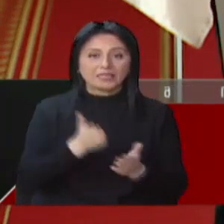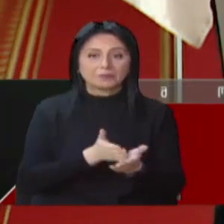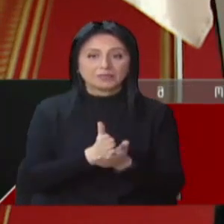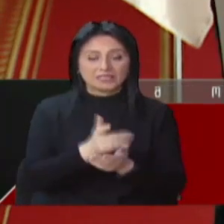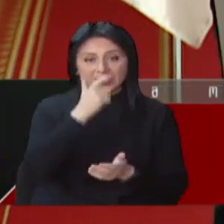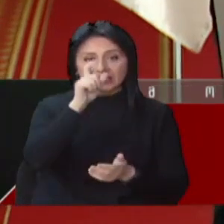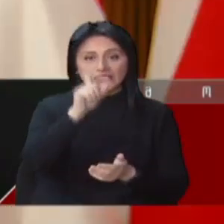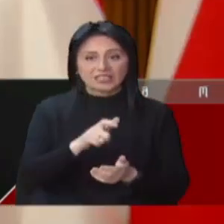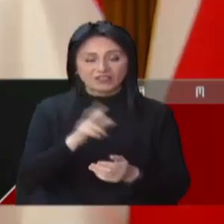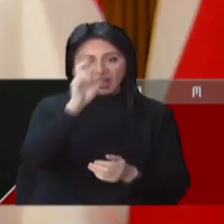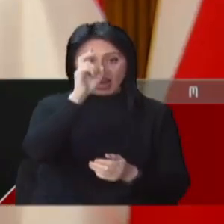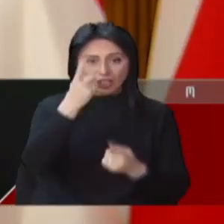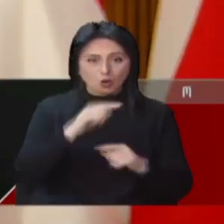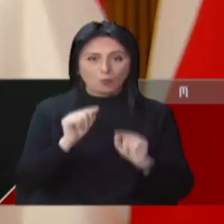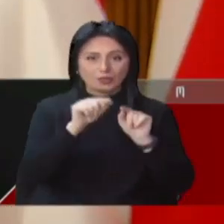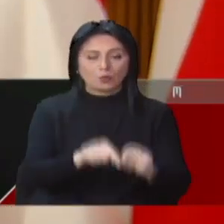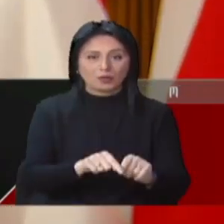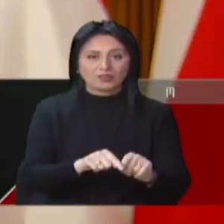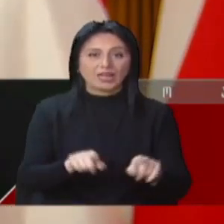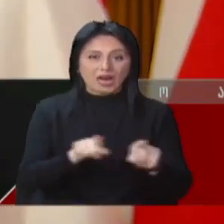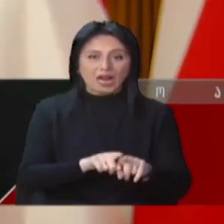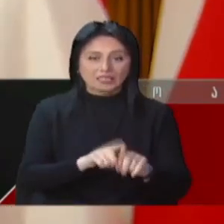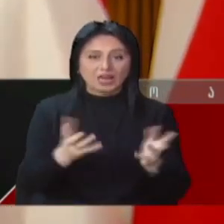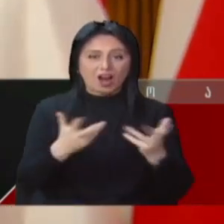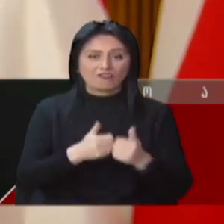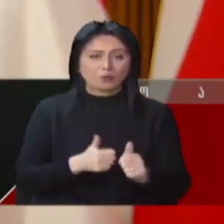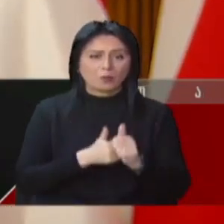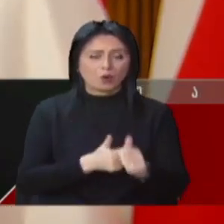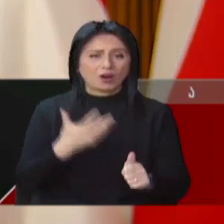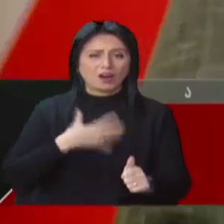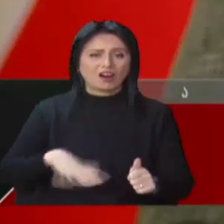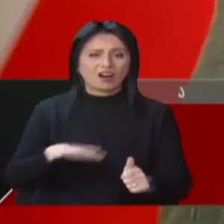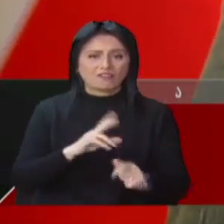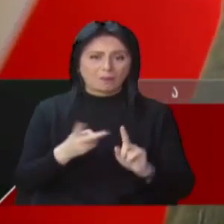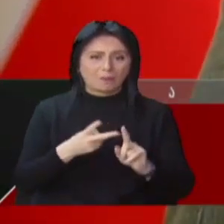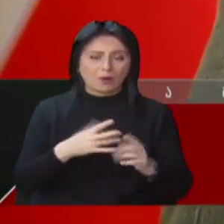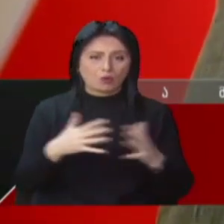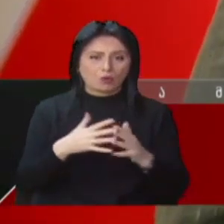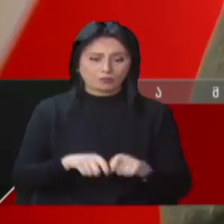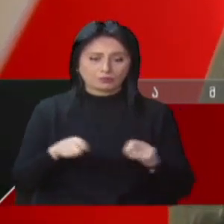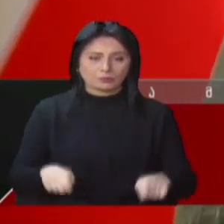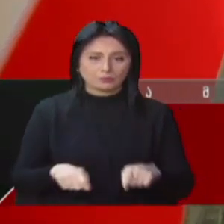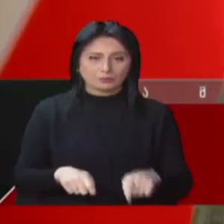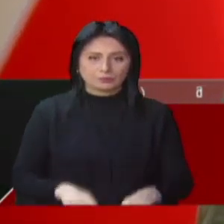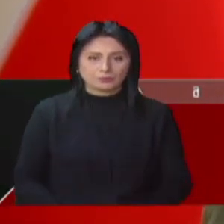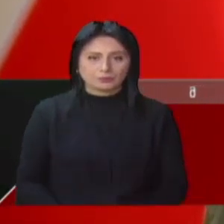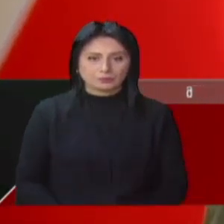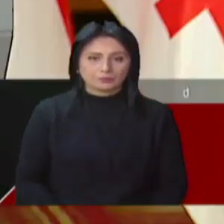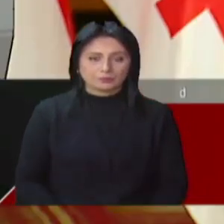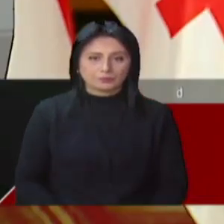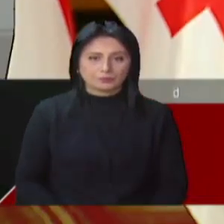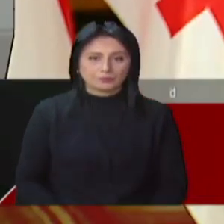mizania Saakashvilis khelisuplebashi dabruneba, rasats avtomaturat moqveba kveqanashi meore frontis gakhsna.